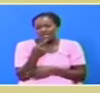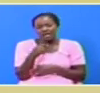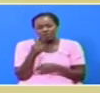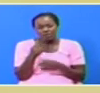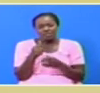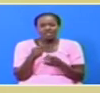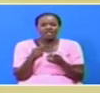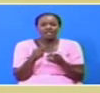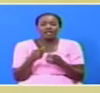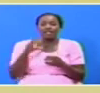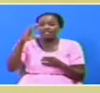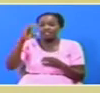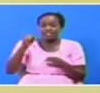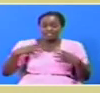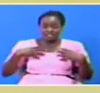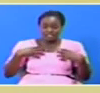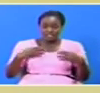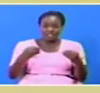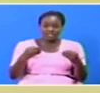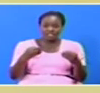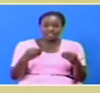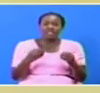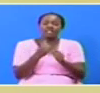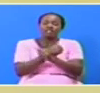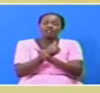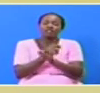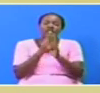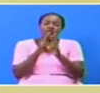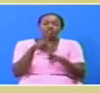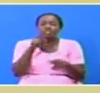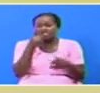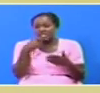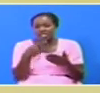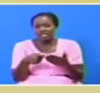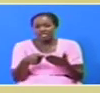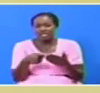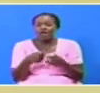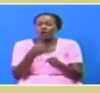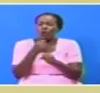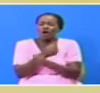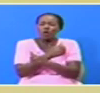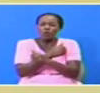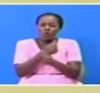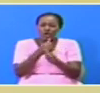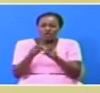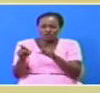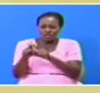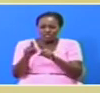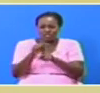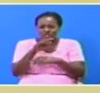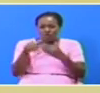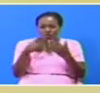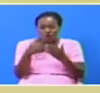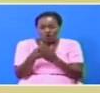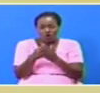uliopelekea kupotea kwa fedha za wizara hiyo. Ameitetea ripoti yake akisema kwamba ilifanywa kwa kuzingatia misingi yote.